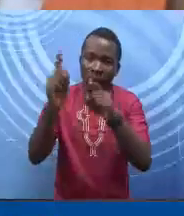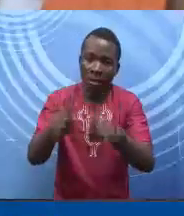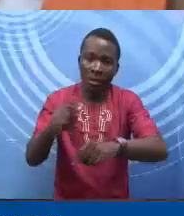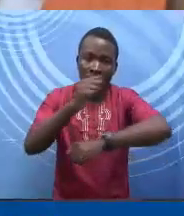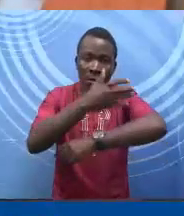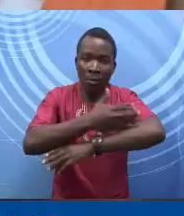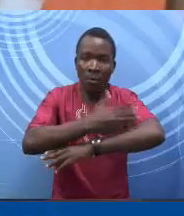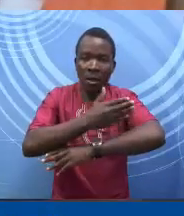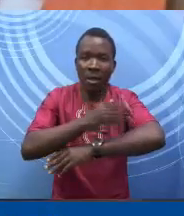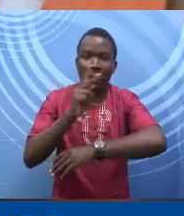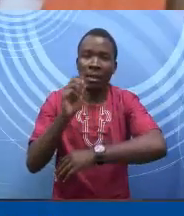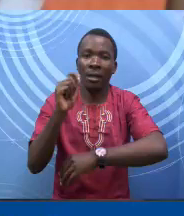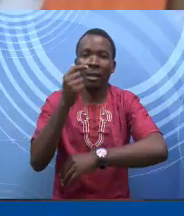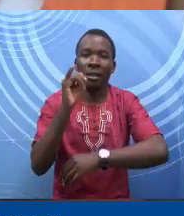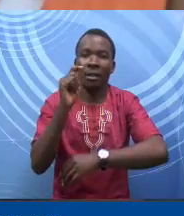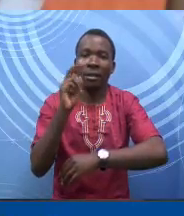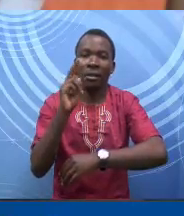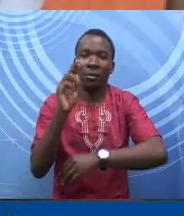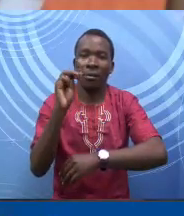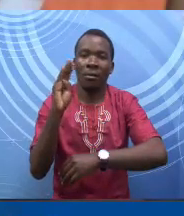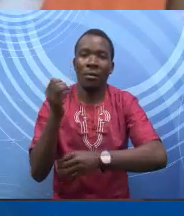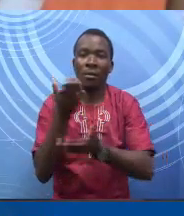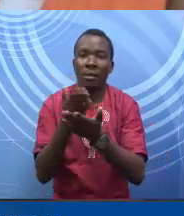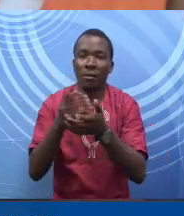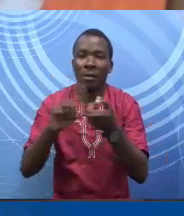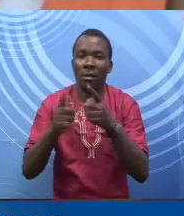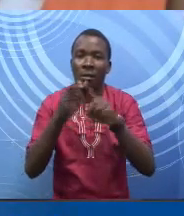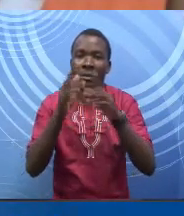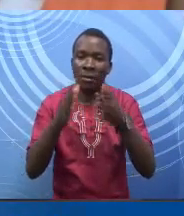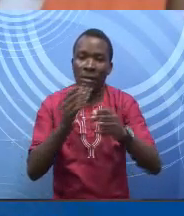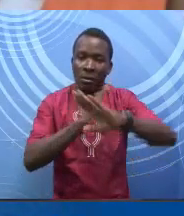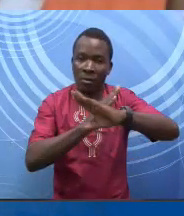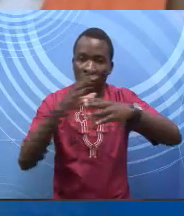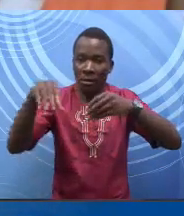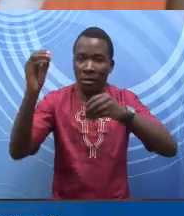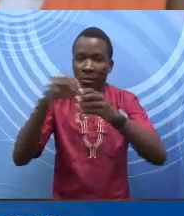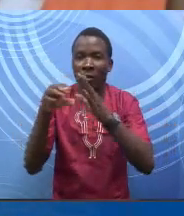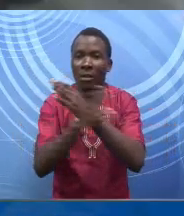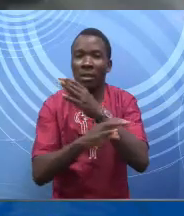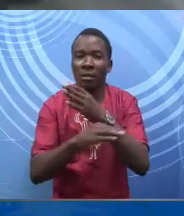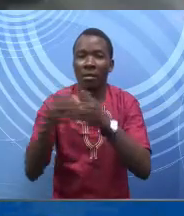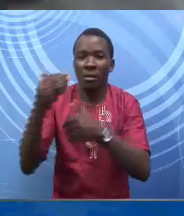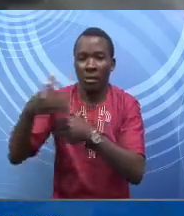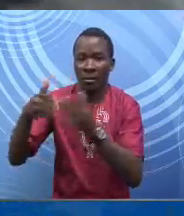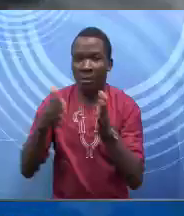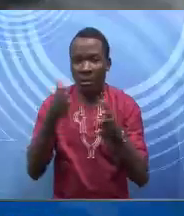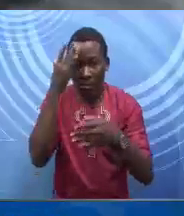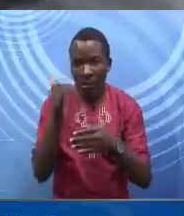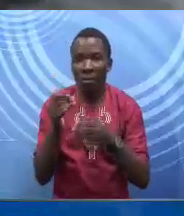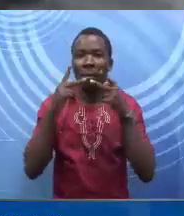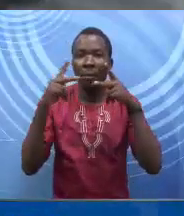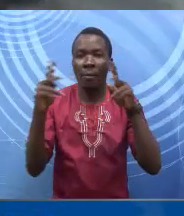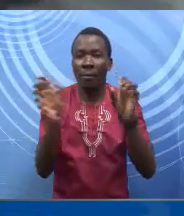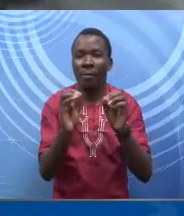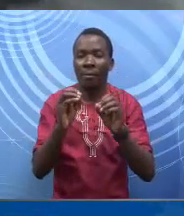Kagitumba basaba bagenzi babo kwirinda kujya muri iki gihugu cy'abaturanyi ngo kuko nta mahoro bazahagirira. Aba baturage